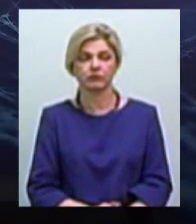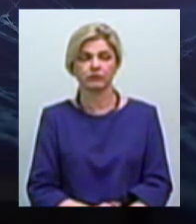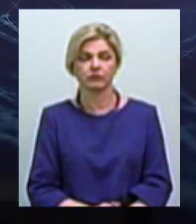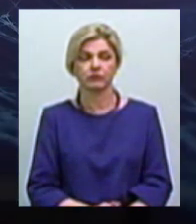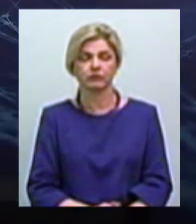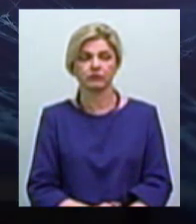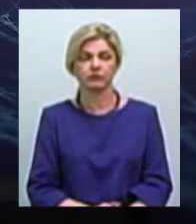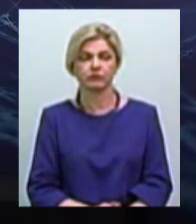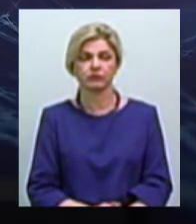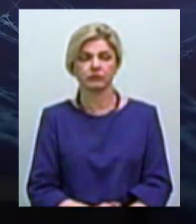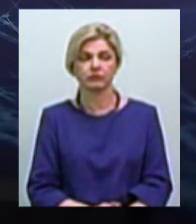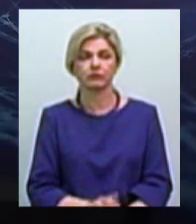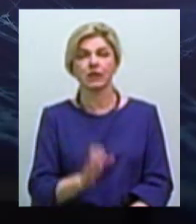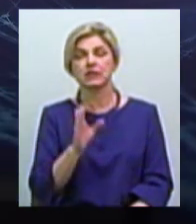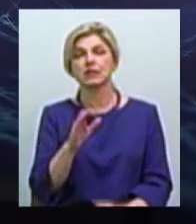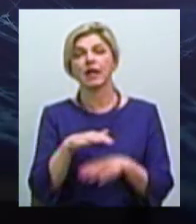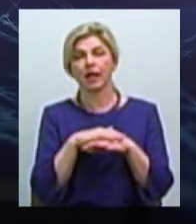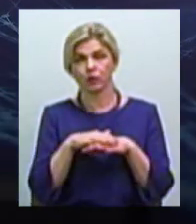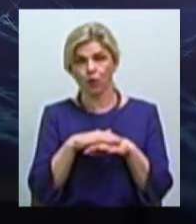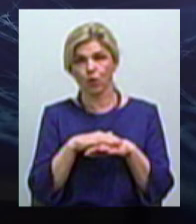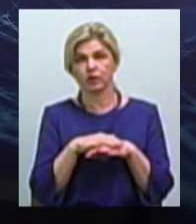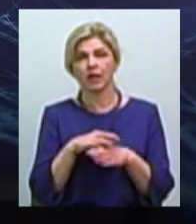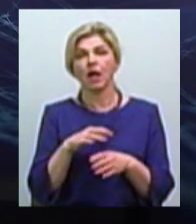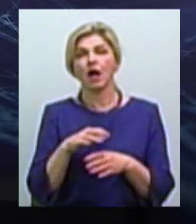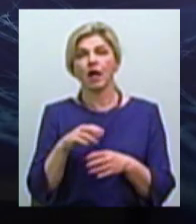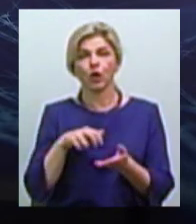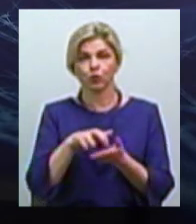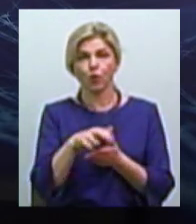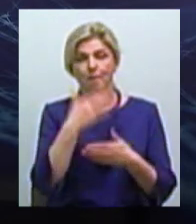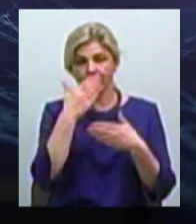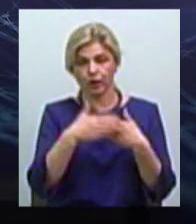Зараз всі з ринку йдуть ближче до покупця.